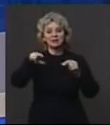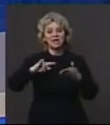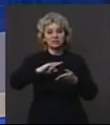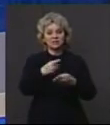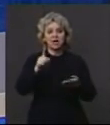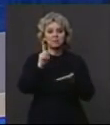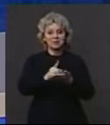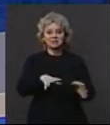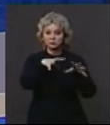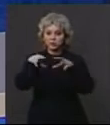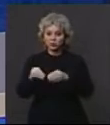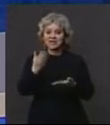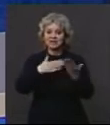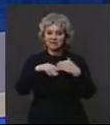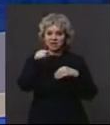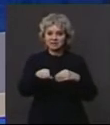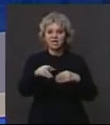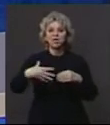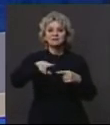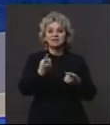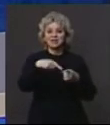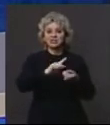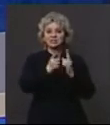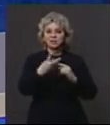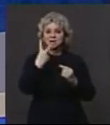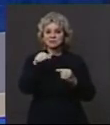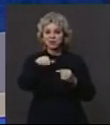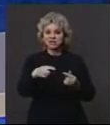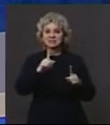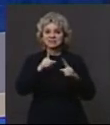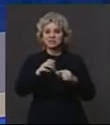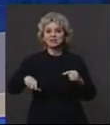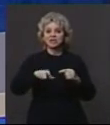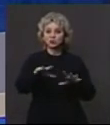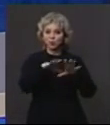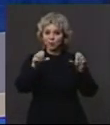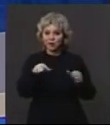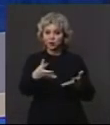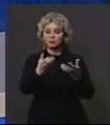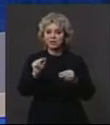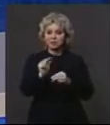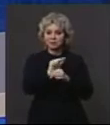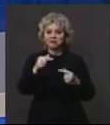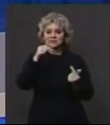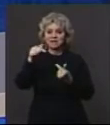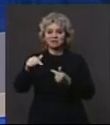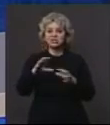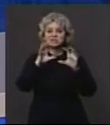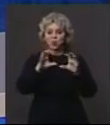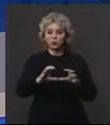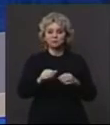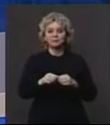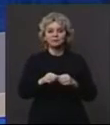обязаны организовать перевозку инвалидов. Все эти изменения рассматривал сегодня на заседании Донской парламент, принимая поправки в соответствующие